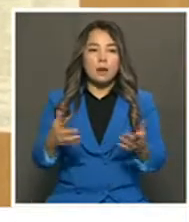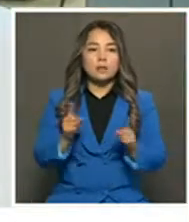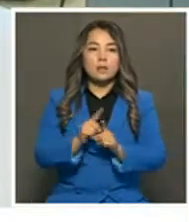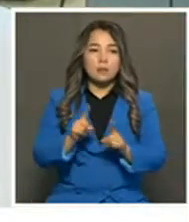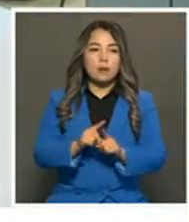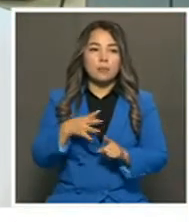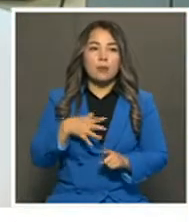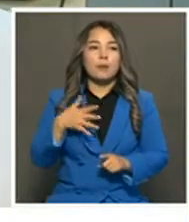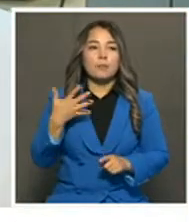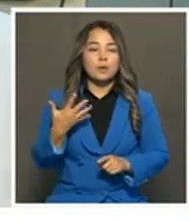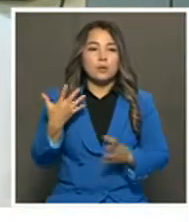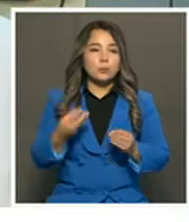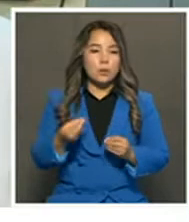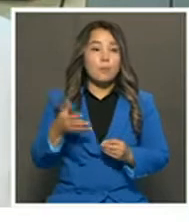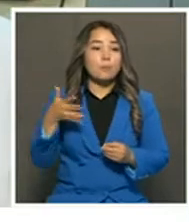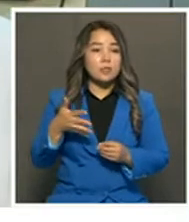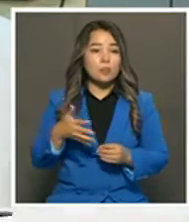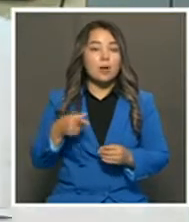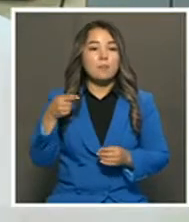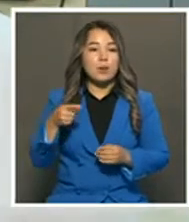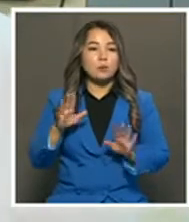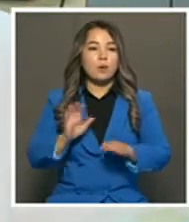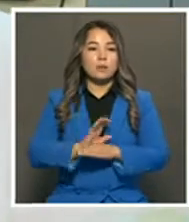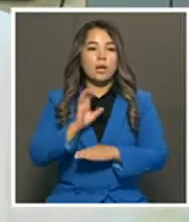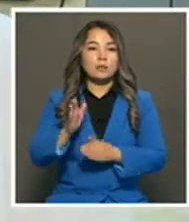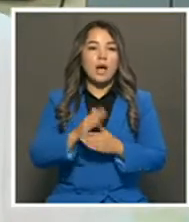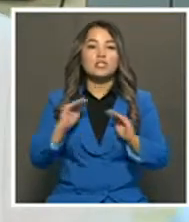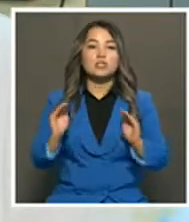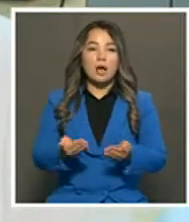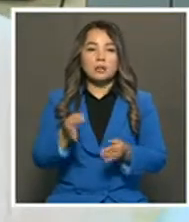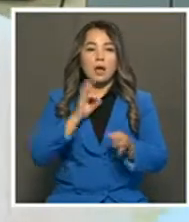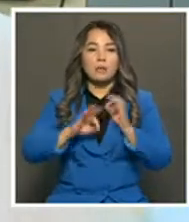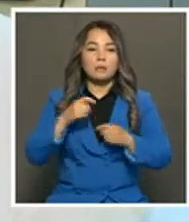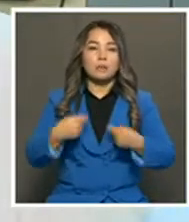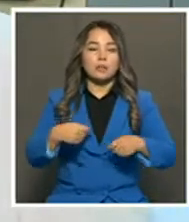ғой, мысалы 5000 келді ма, одан 1000 үлкен аптектарға бере аламыз. Шағын аптектарға 400 кетеді.